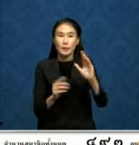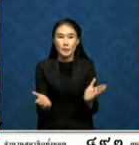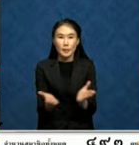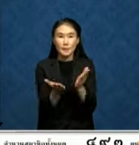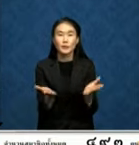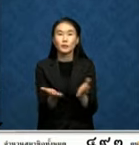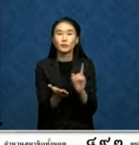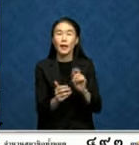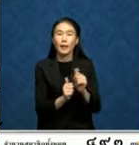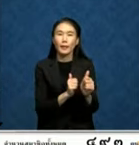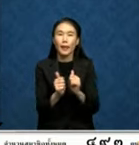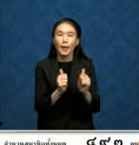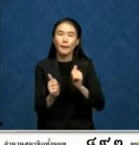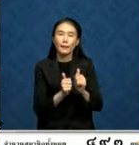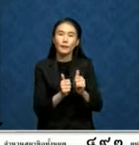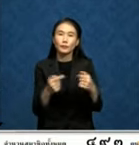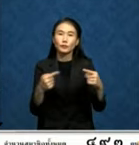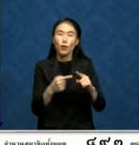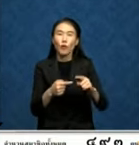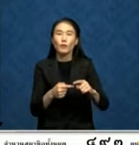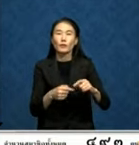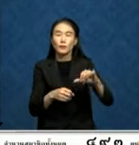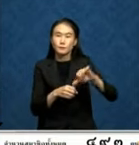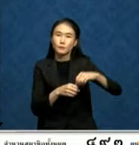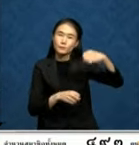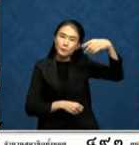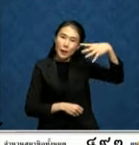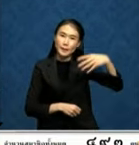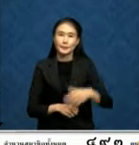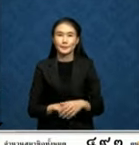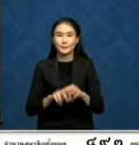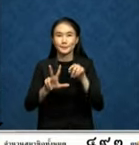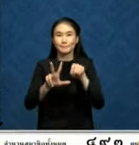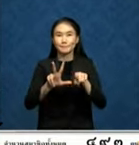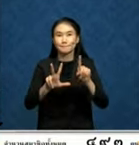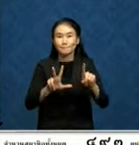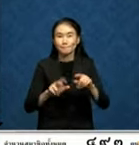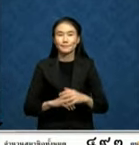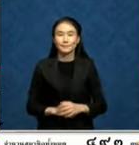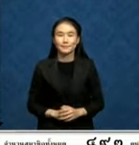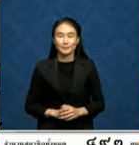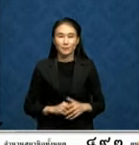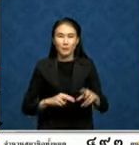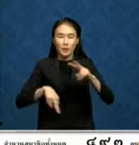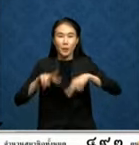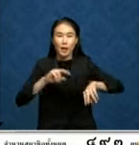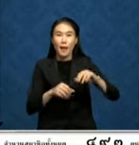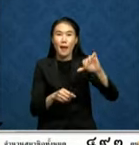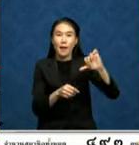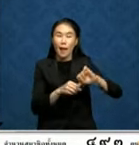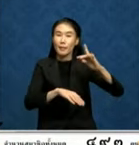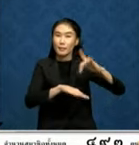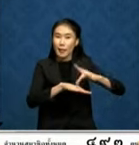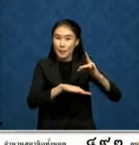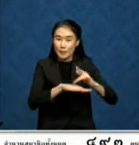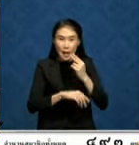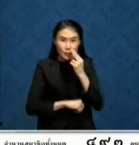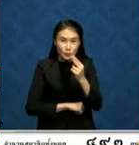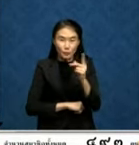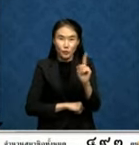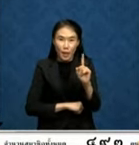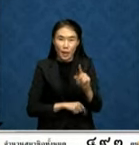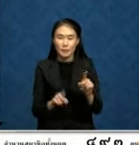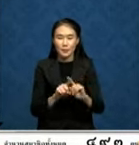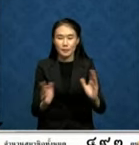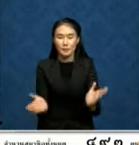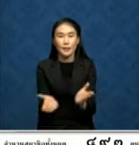งขันในกิจการพลังงาน 3.1 กำกับกิจการก๊าซธรรมชาติตามแนวทางการ